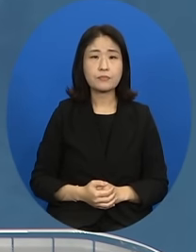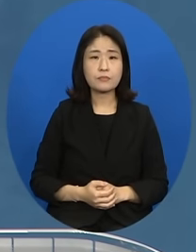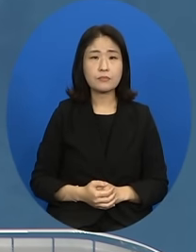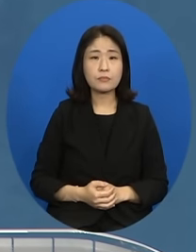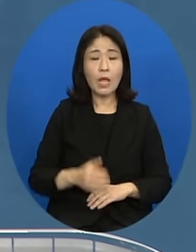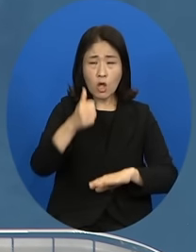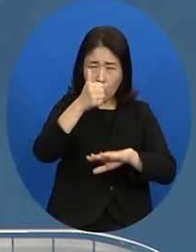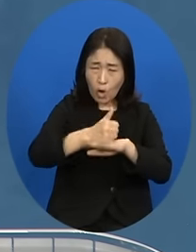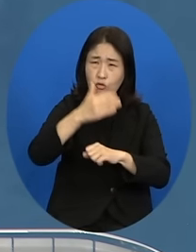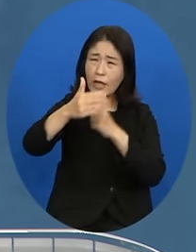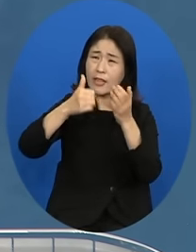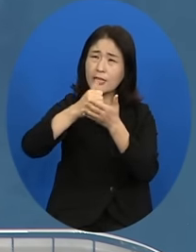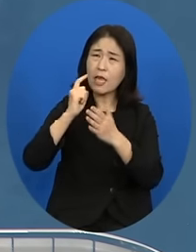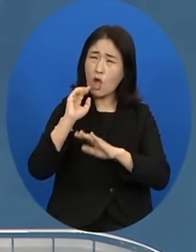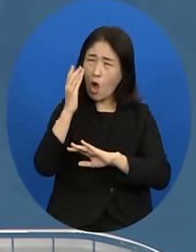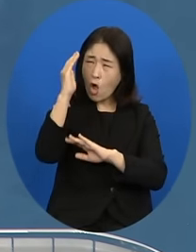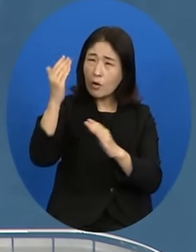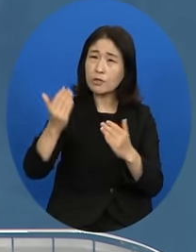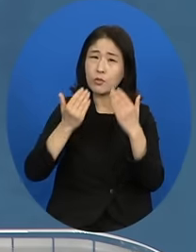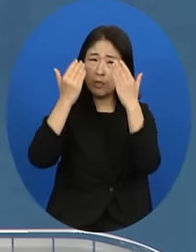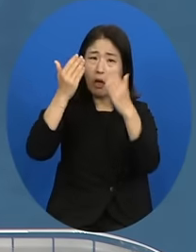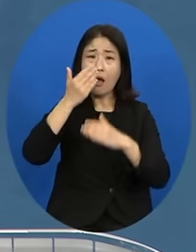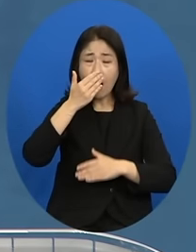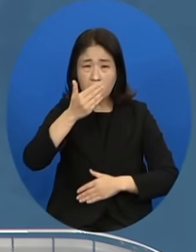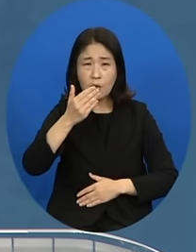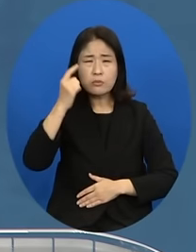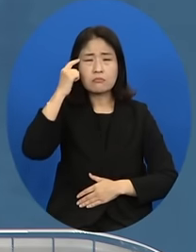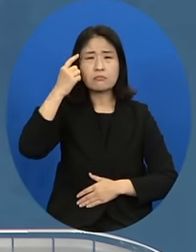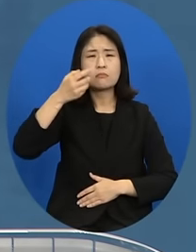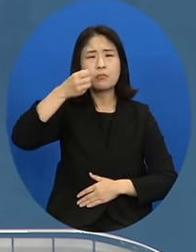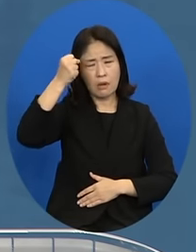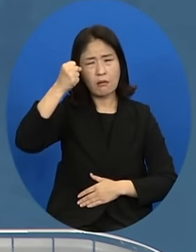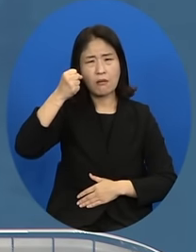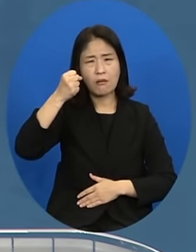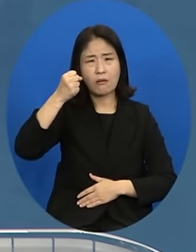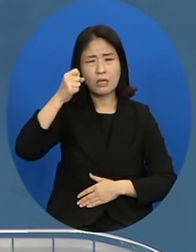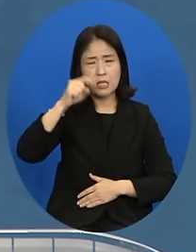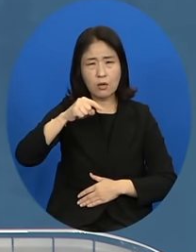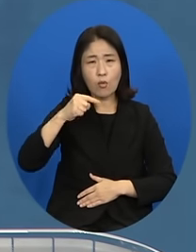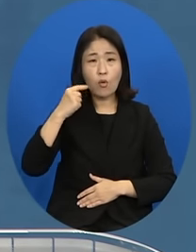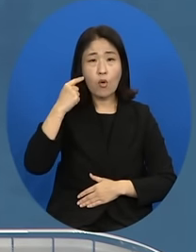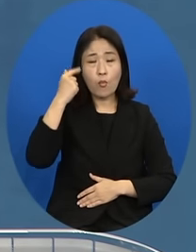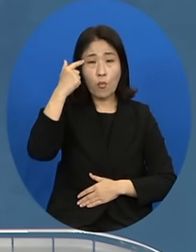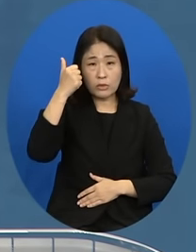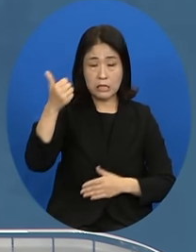하나님께 영광이 되는 것이구나. 저는 그게 목회인 줄 알았습니다.